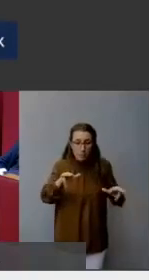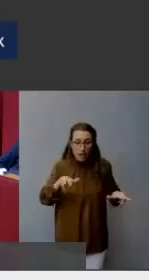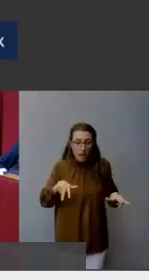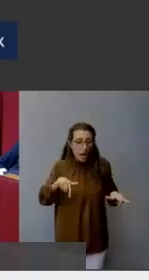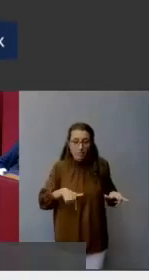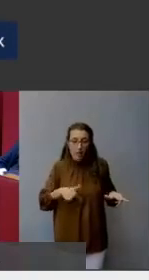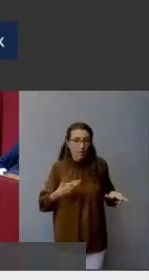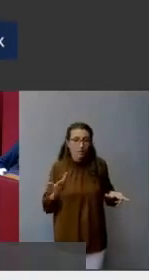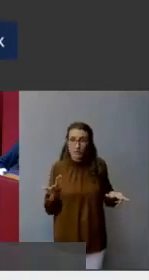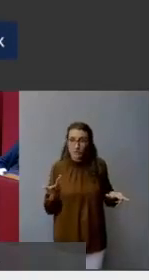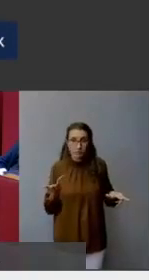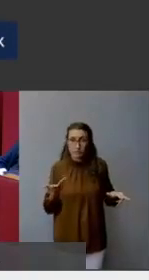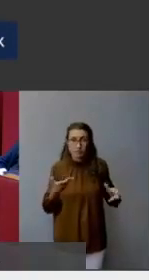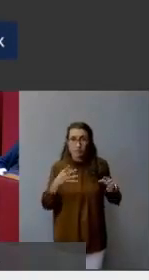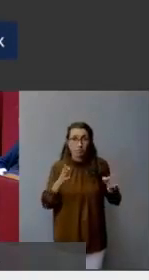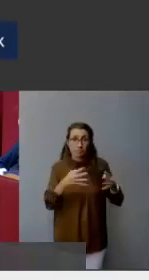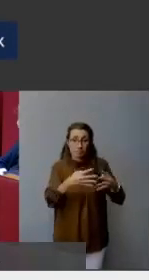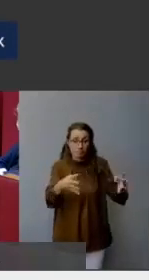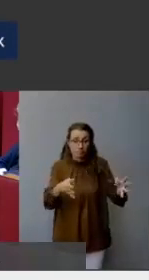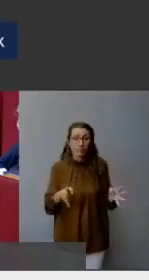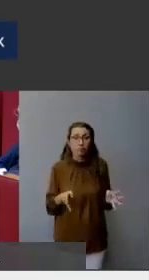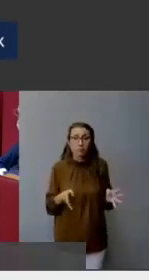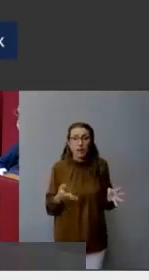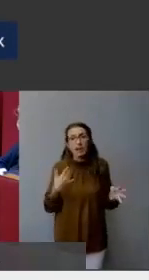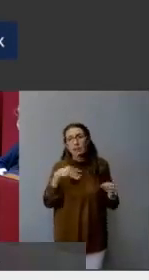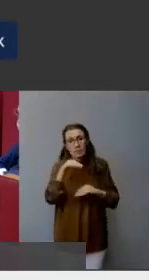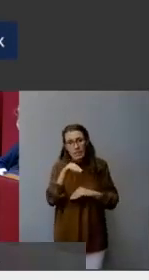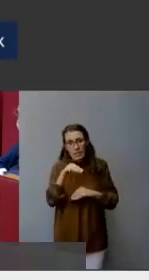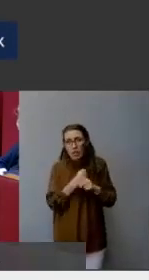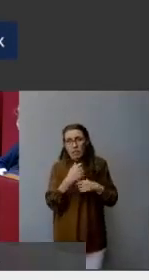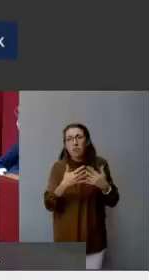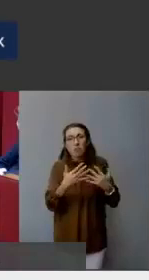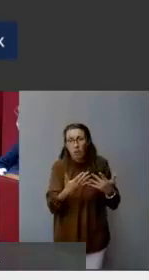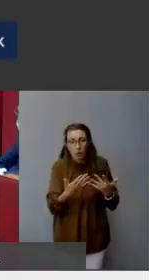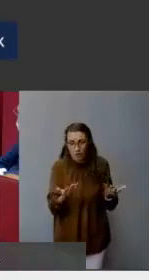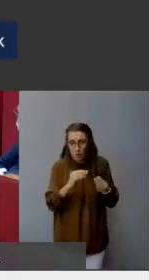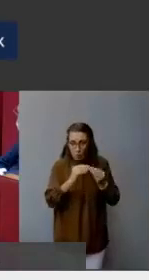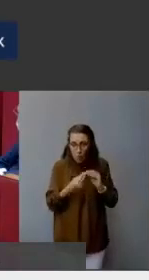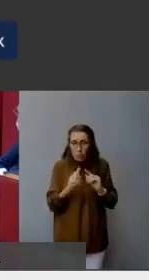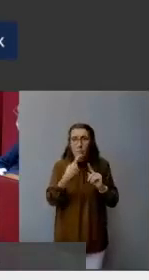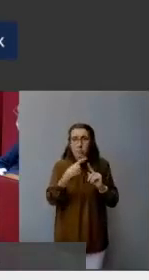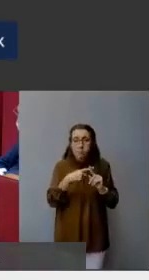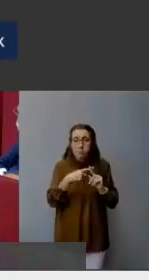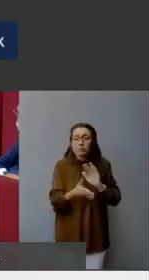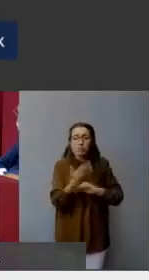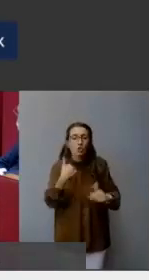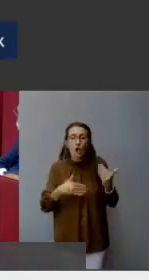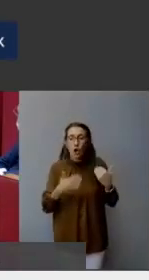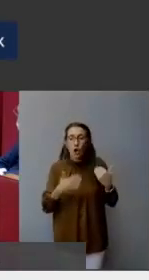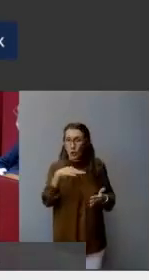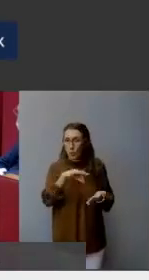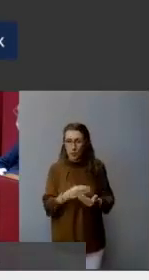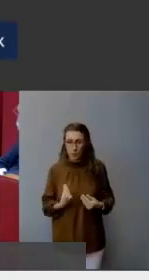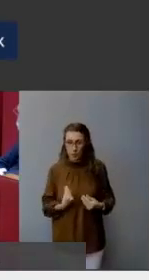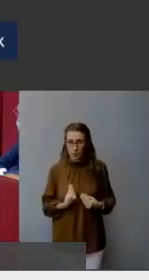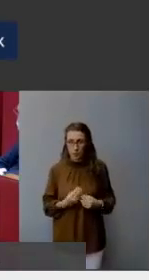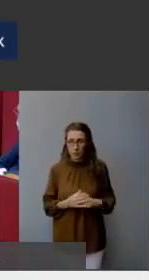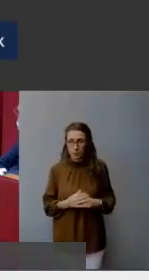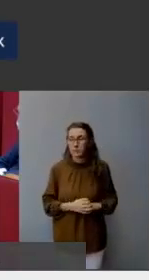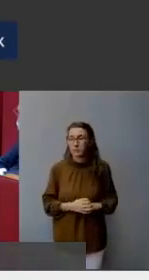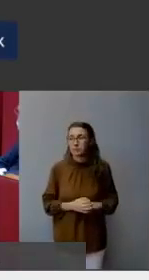per i tempi di smantellamento prova per sapere quando i cittadini potranno riavere questa questi posti